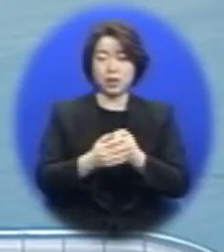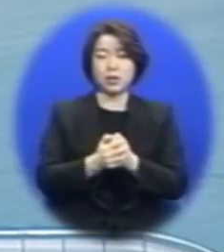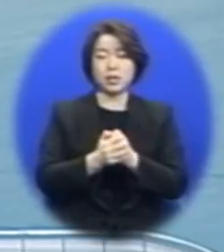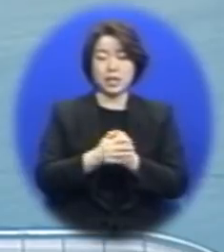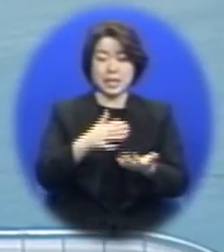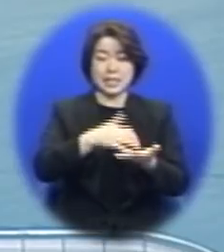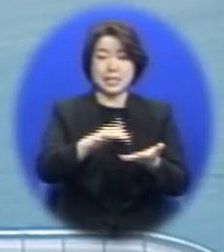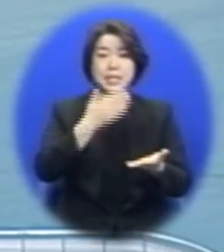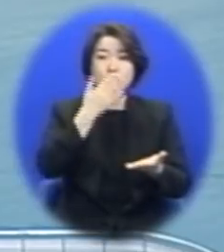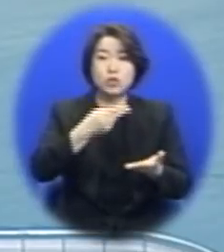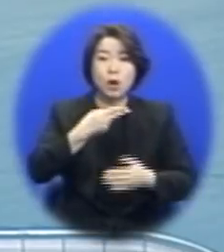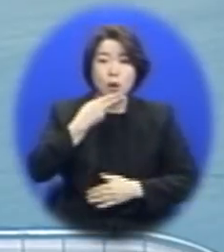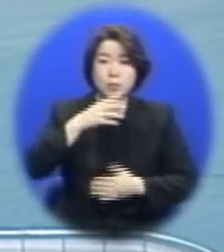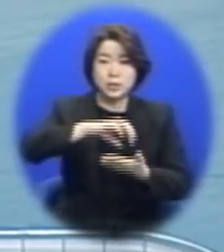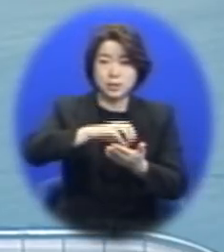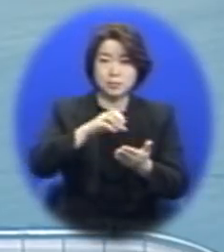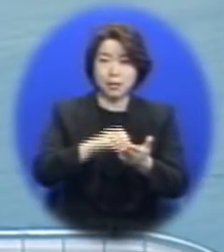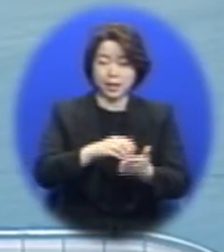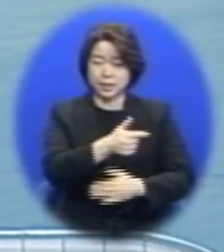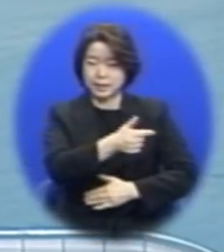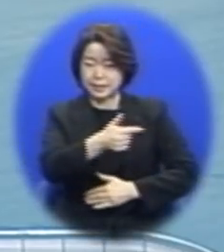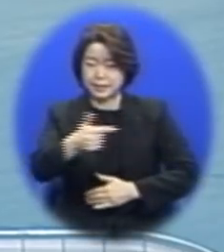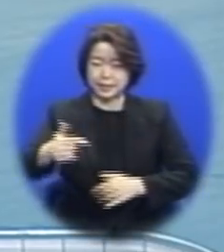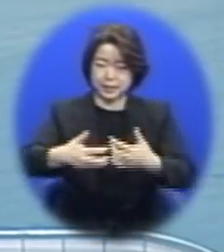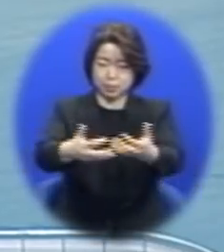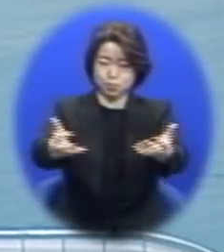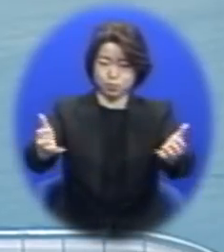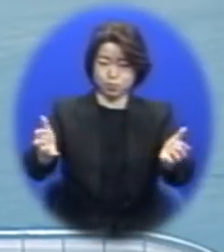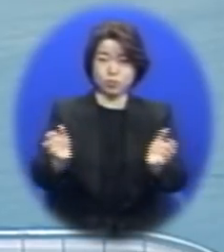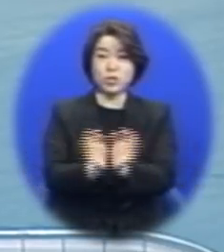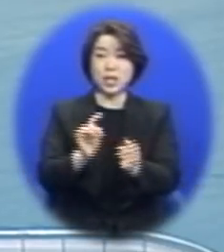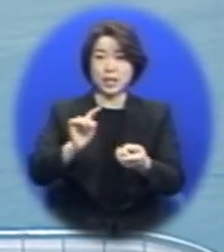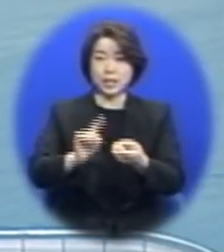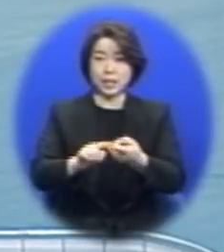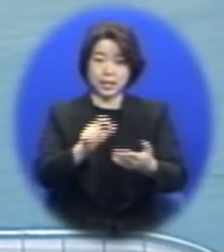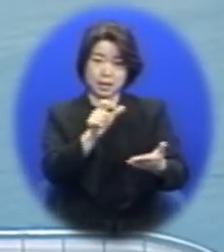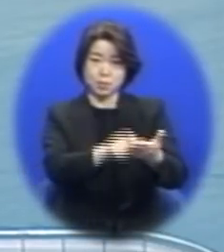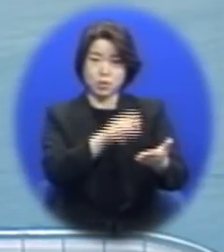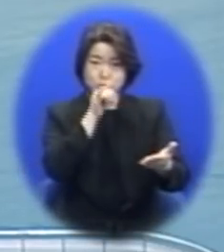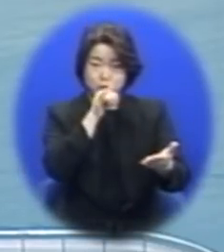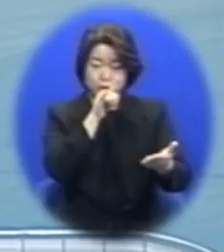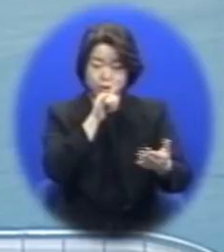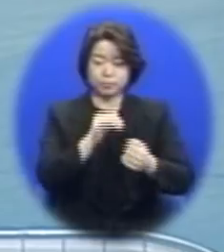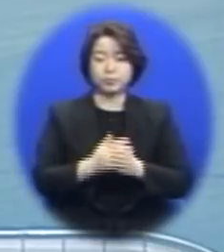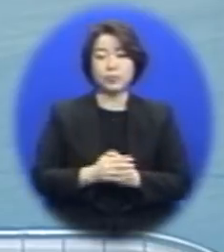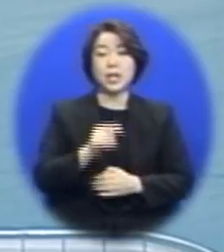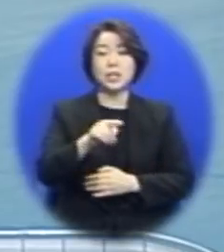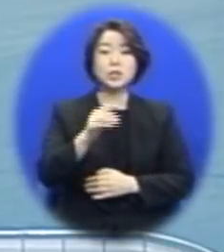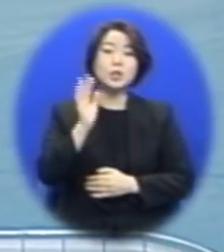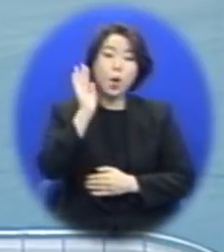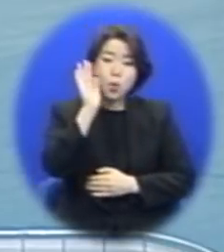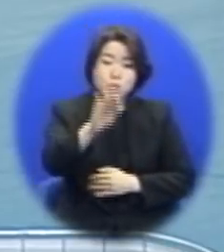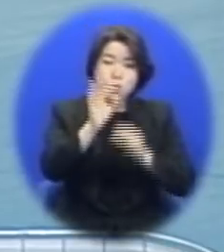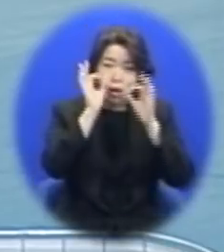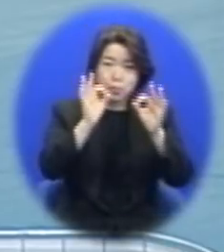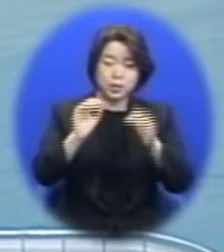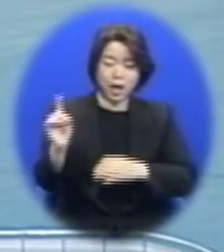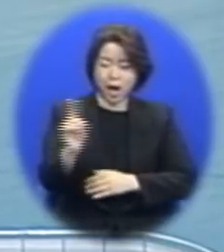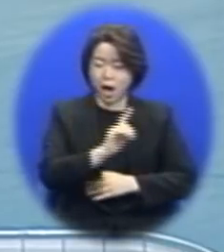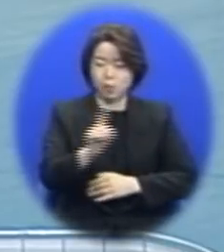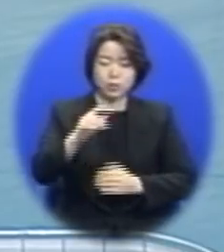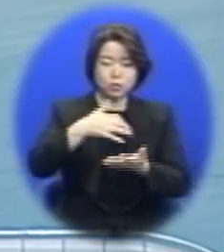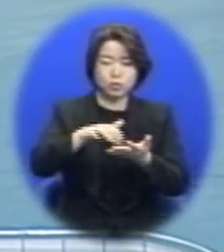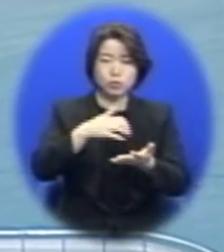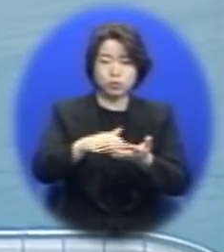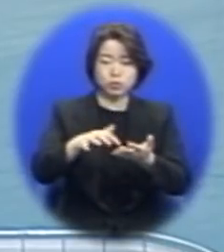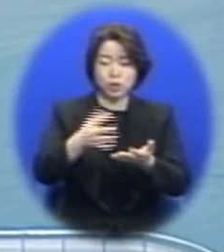셀 수 없을 만큼 큰 무리에 대한 언급이 나옵니다. 그 뒤에 내가 보니 아무도 그 수를 셀